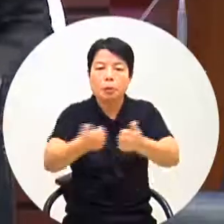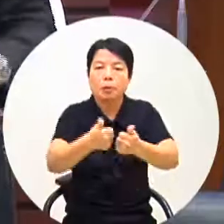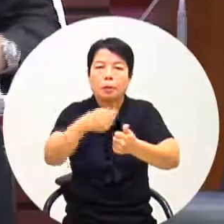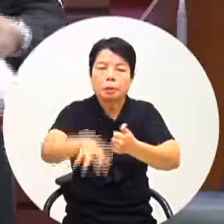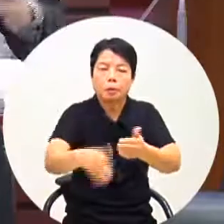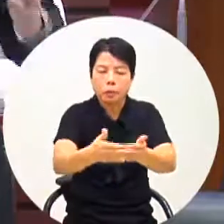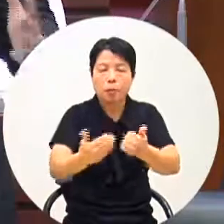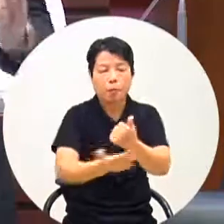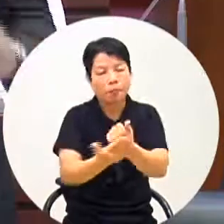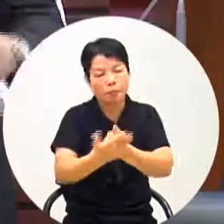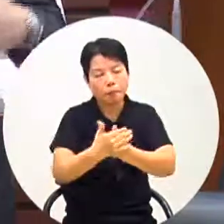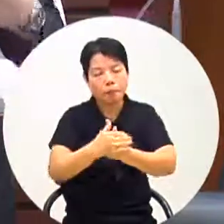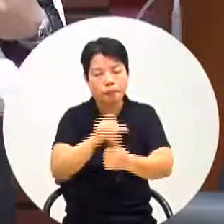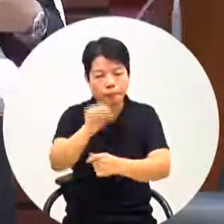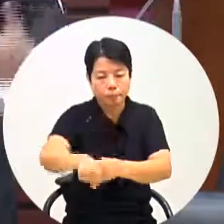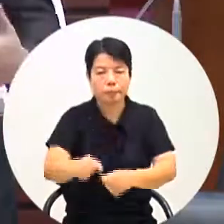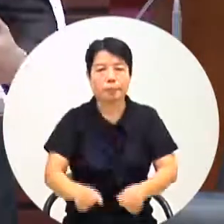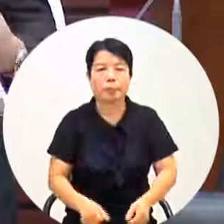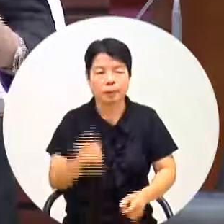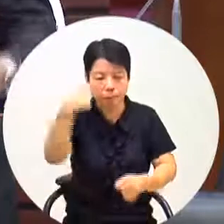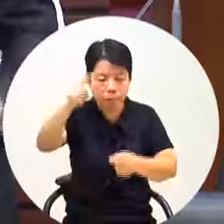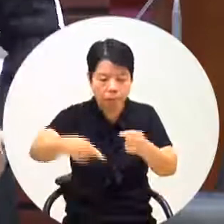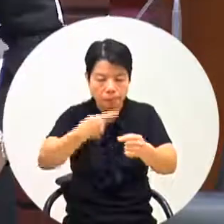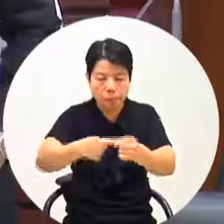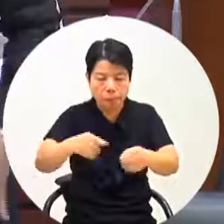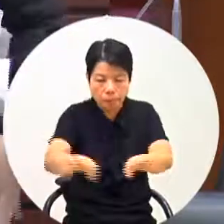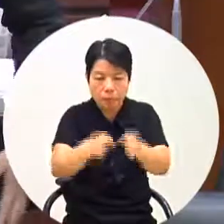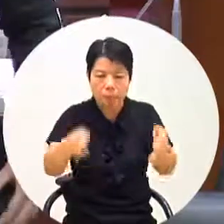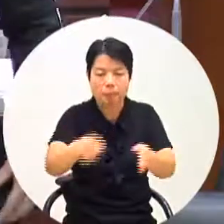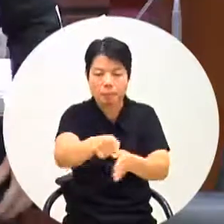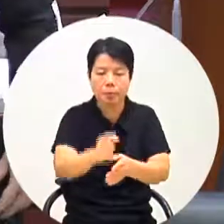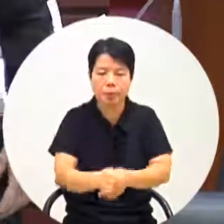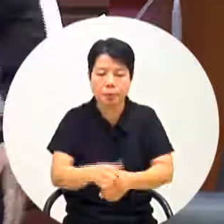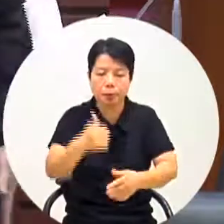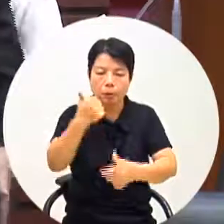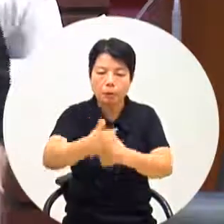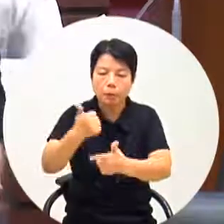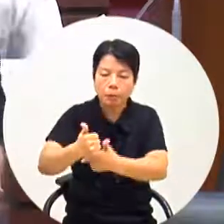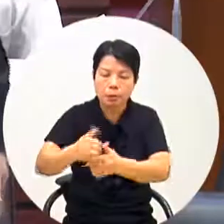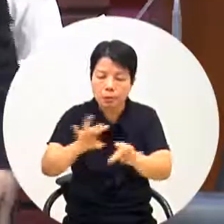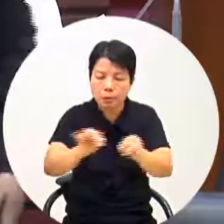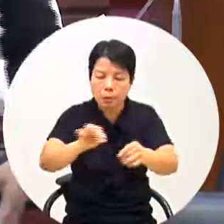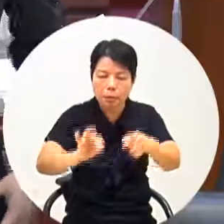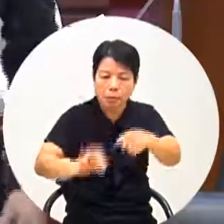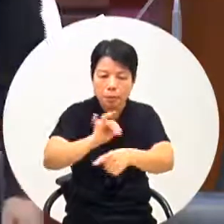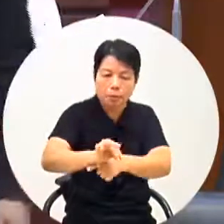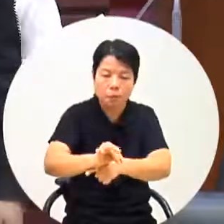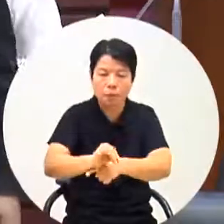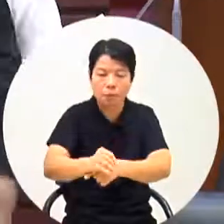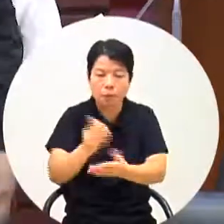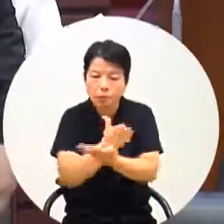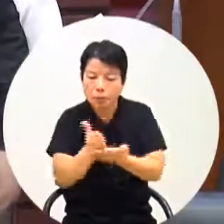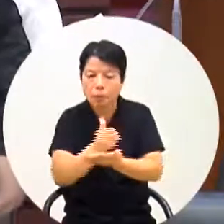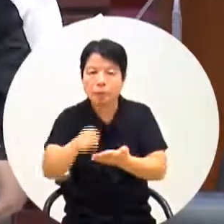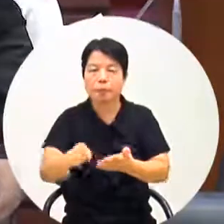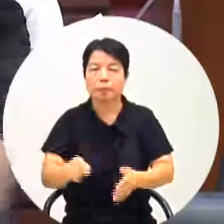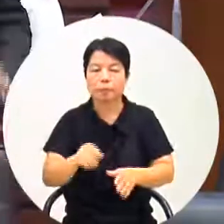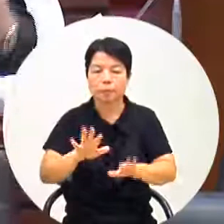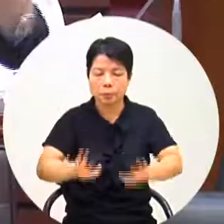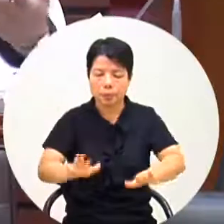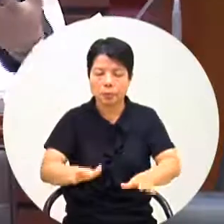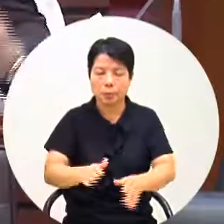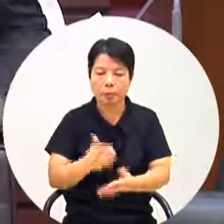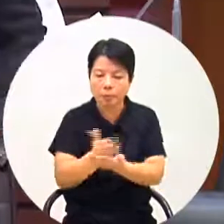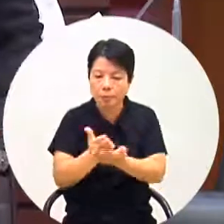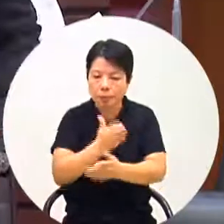持我们，然后明年可以开始启动这样子的一个建蔽率的一个检讨的评估。 所以是现在进行式。 对，它是现在进行式，